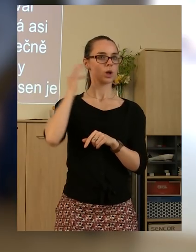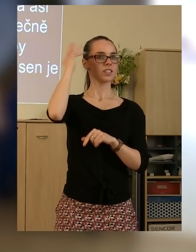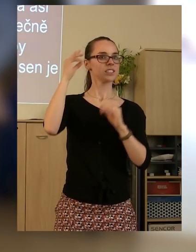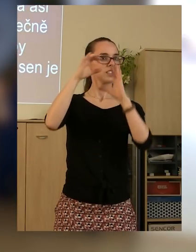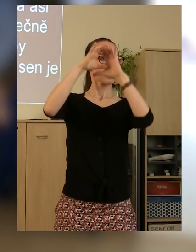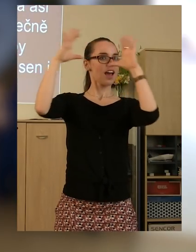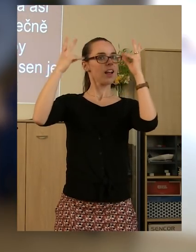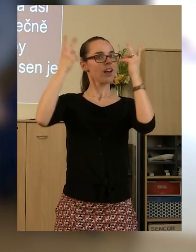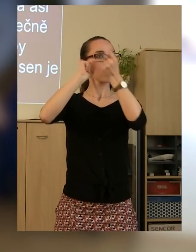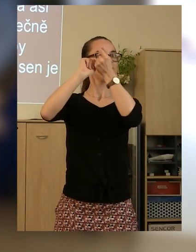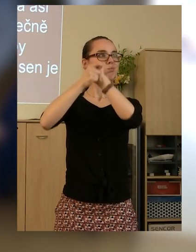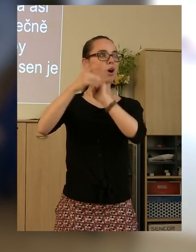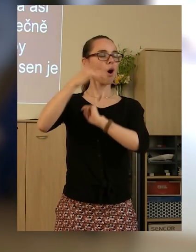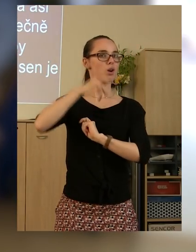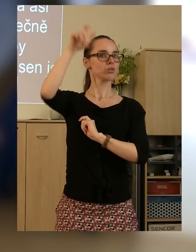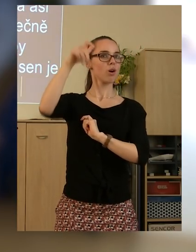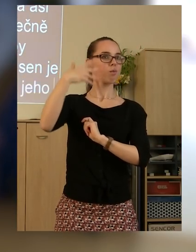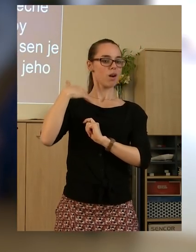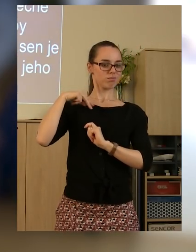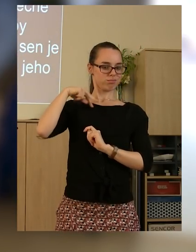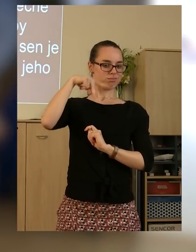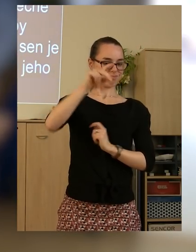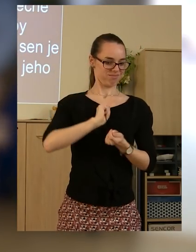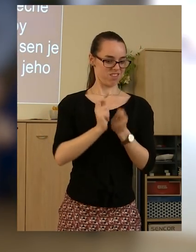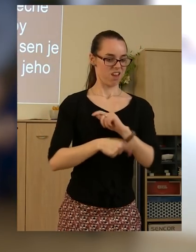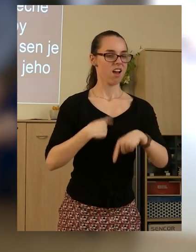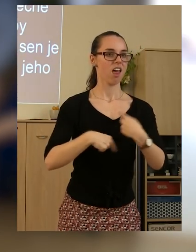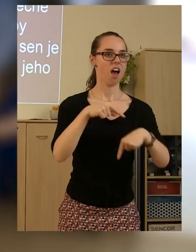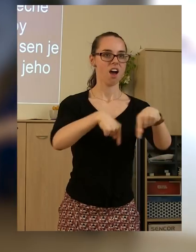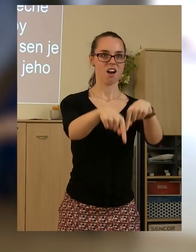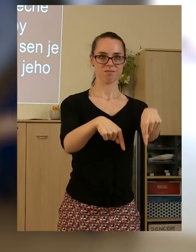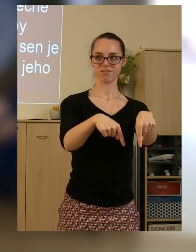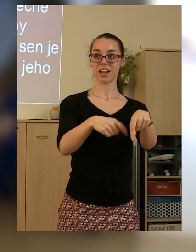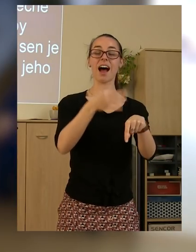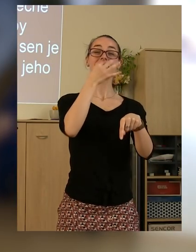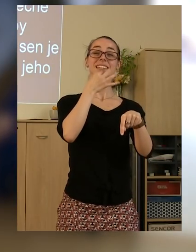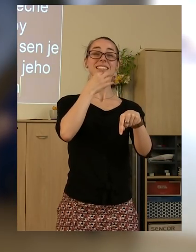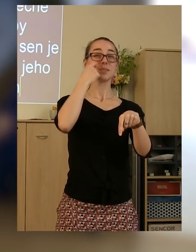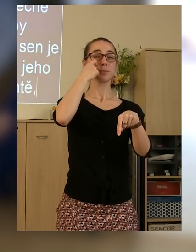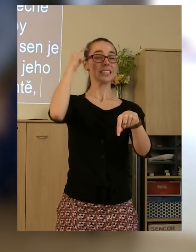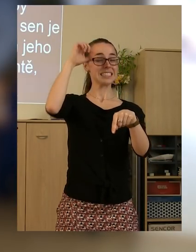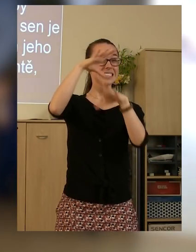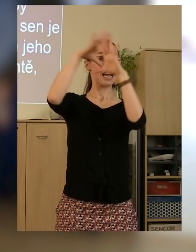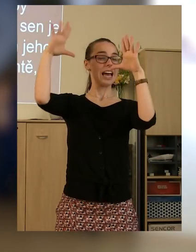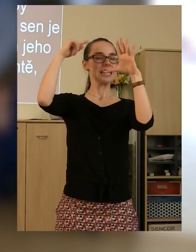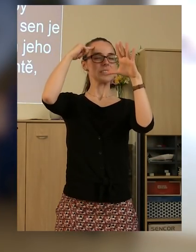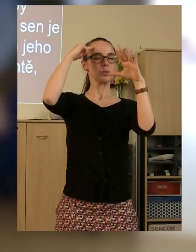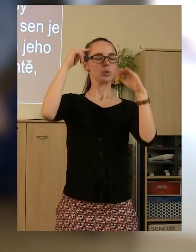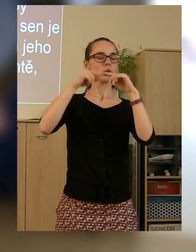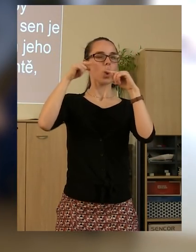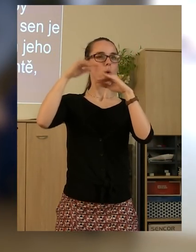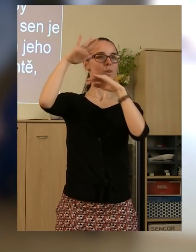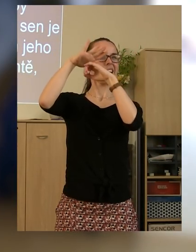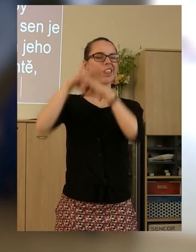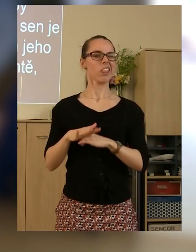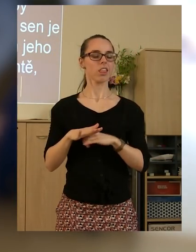personifikovaný tím jeho pohybem. Zatímco v momentě, kdy to vědomí je dostatečně silný, tak věřím tomu,